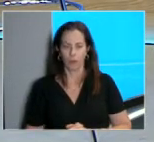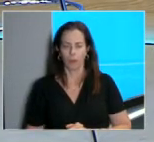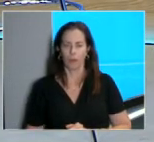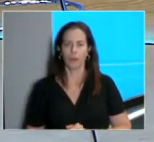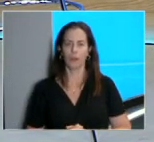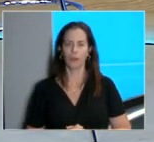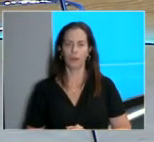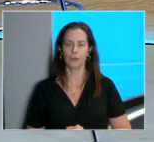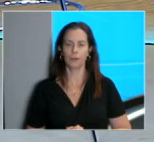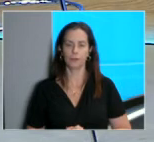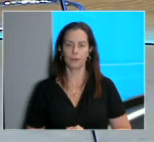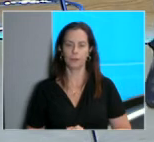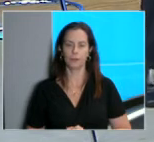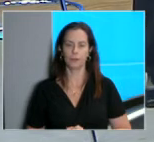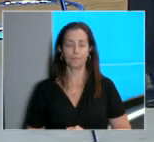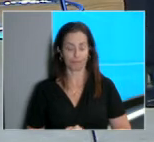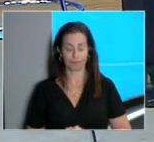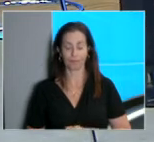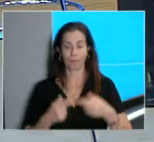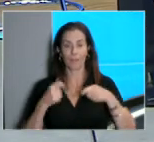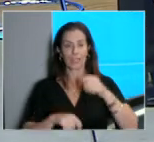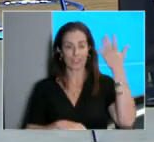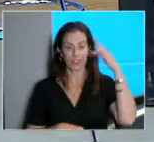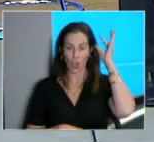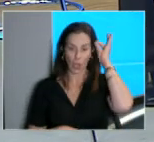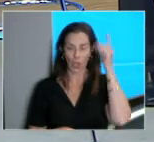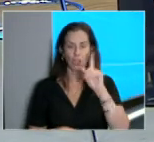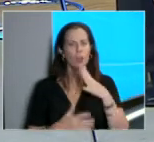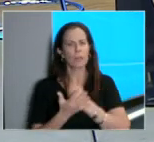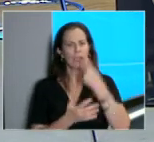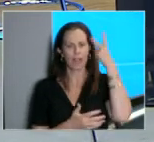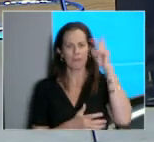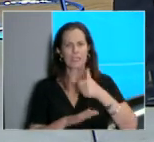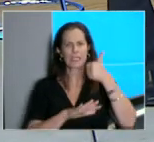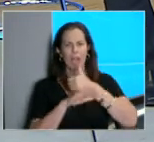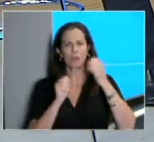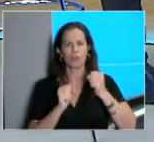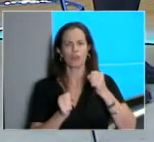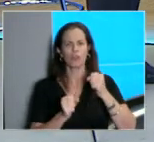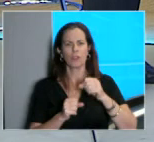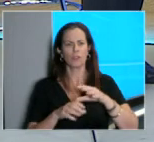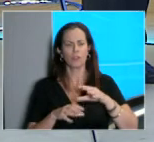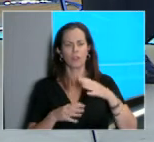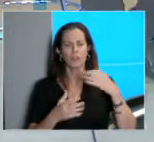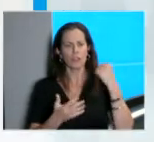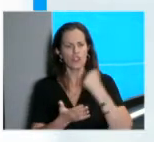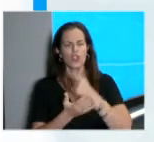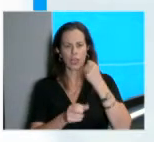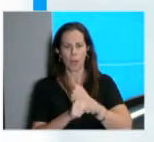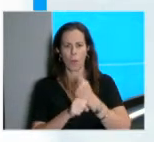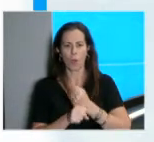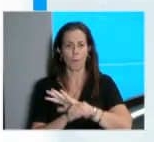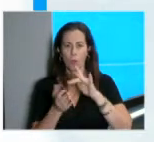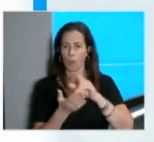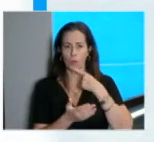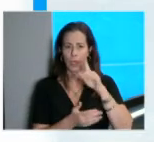אוקיי, אז זה אבי בנייהו. יהודה גליק, חבר הכנסת לשעבר, לא מצליח להבין משר הביטחון שאישר פעולת סיכול מול האיראנים הלילה. הרי בכל